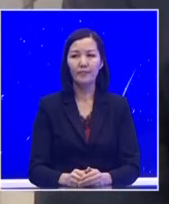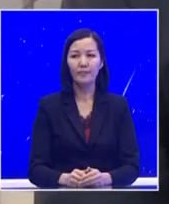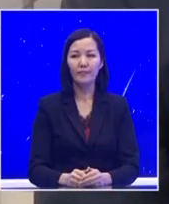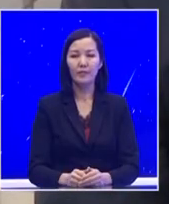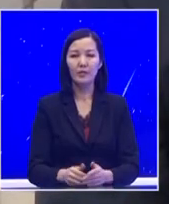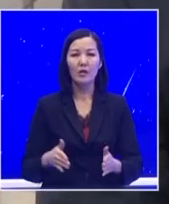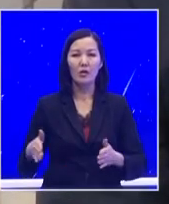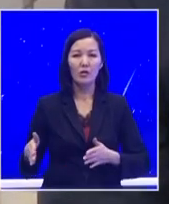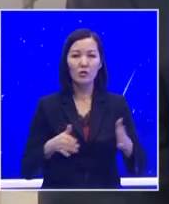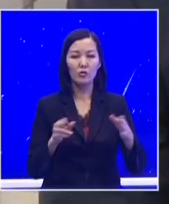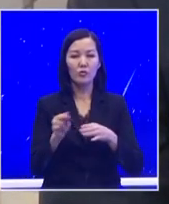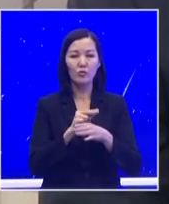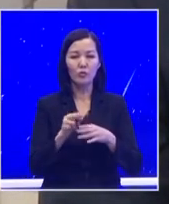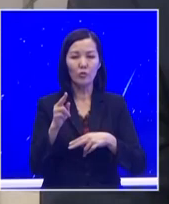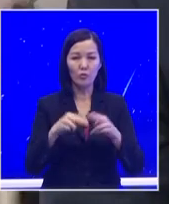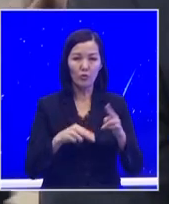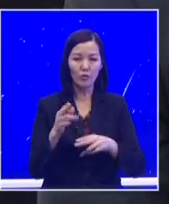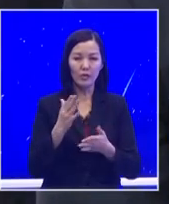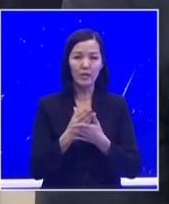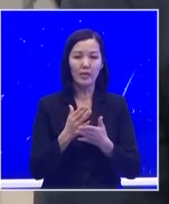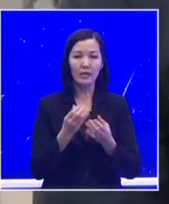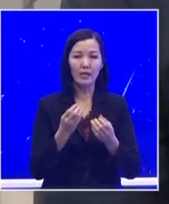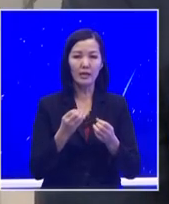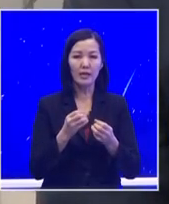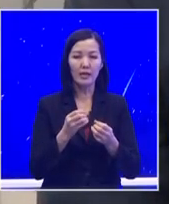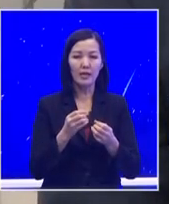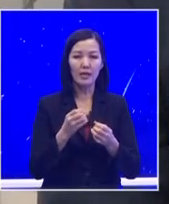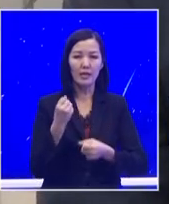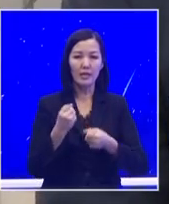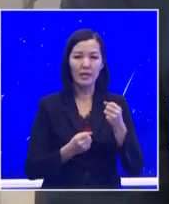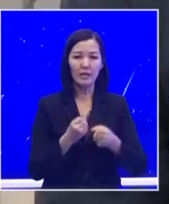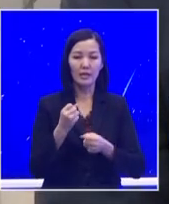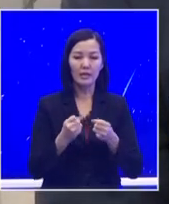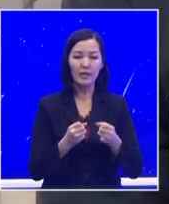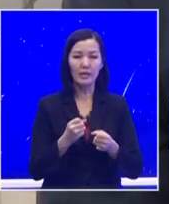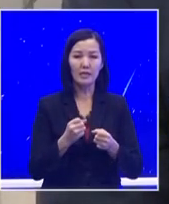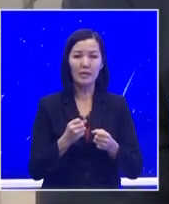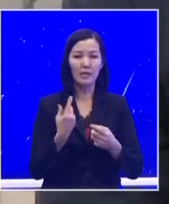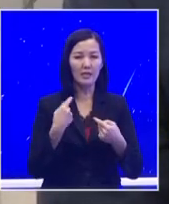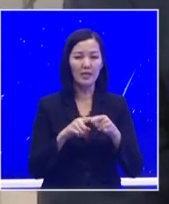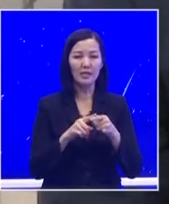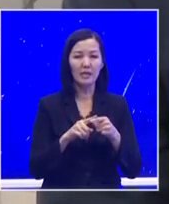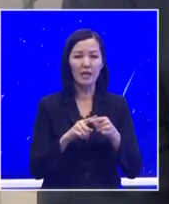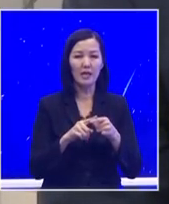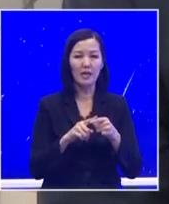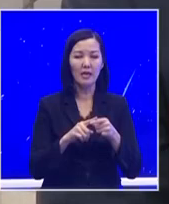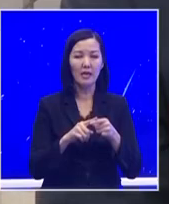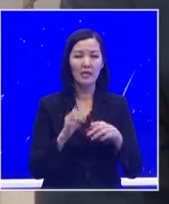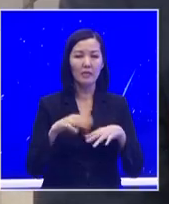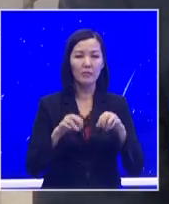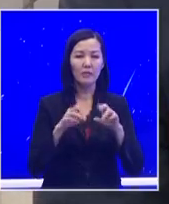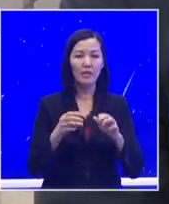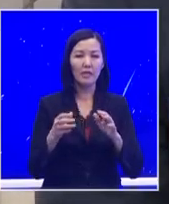Жол жөндеу құрылыстарына жол жөндеуші, сонымен қатар әлгі тракторист дейді, бульдозер дейді, қазіргі таңда да сол мамандыққа тапшы мамандықтар